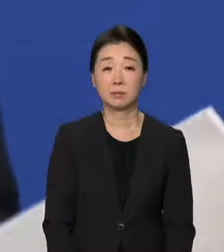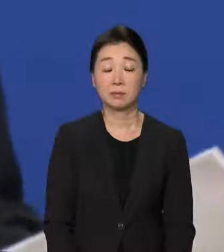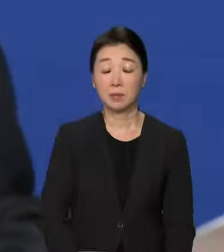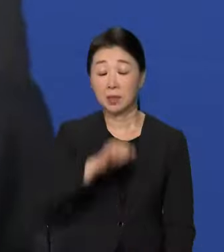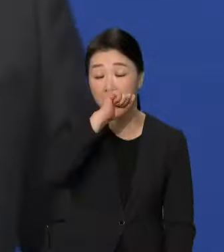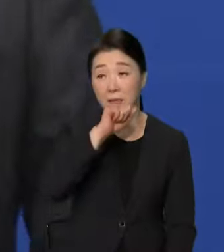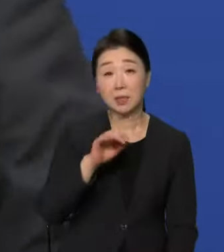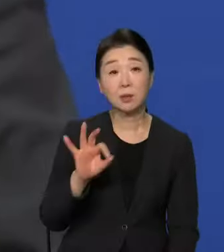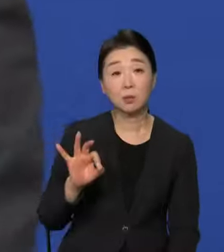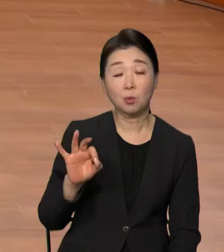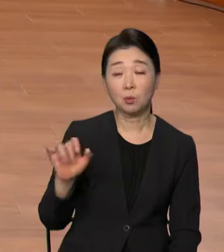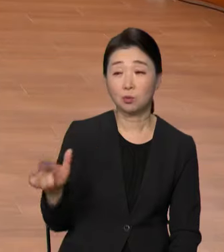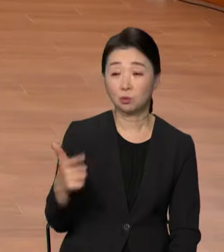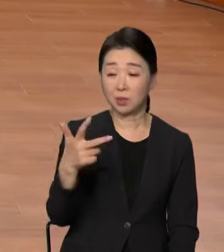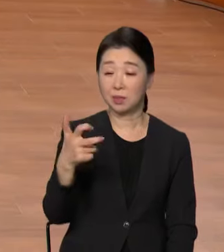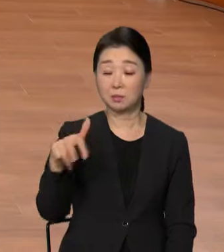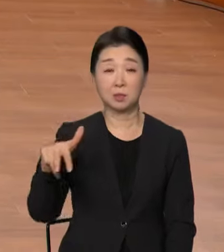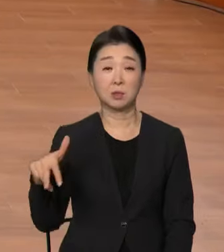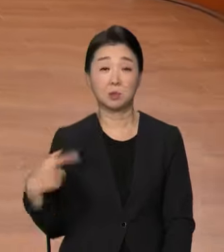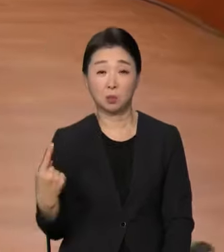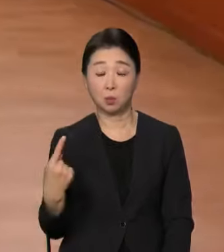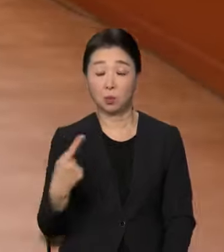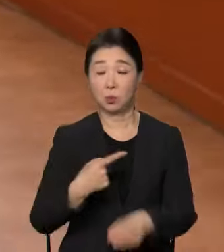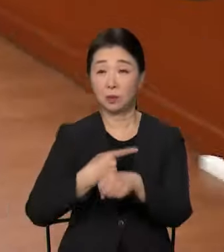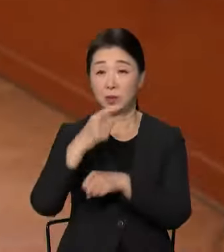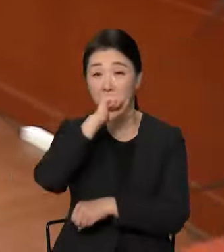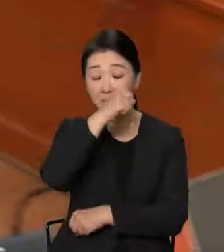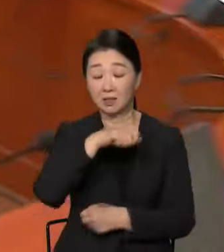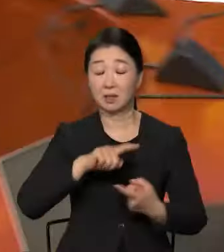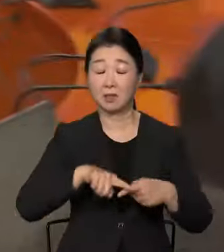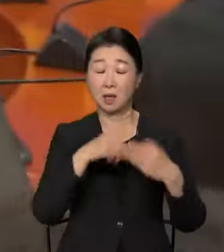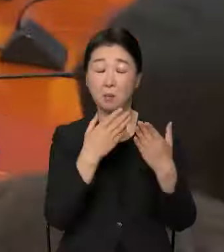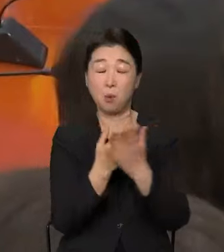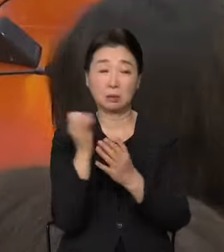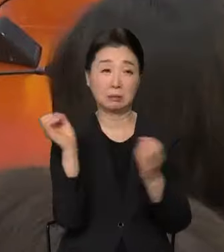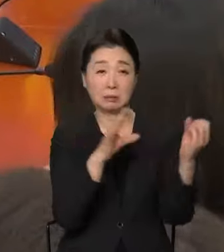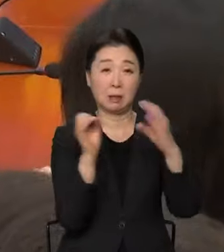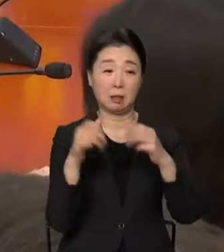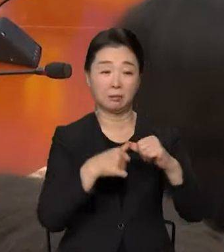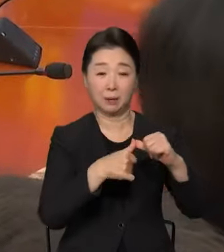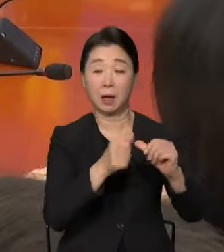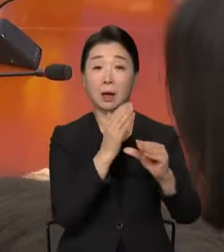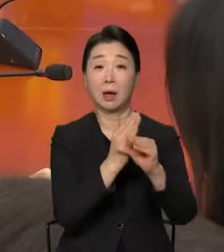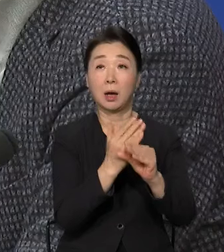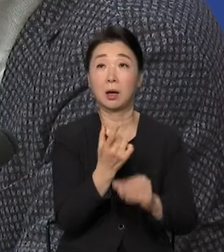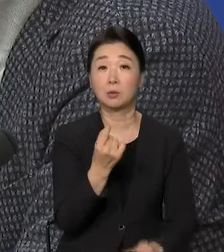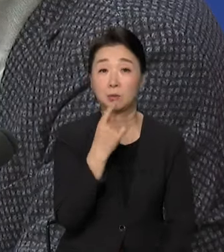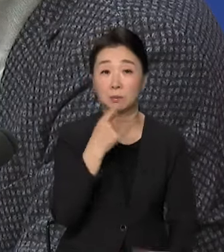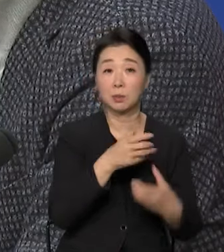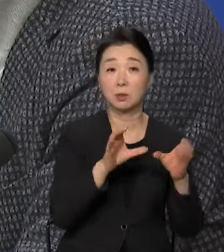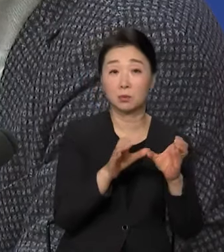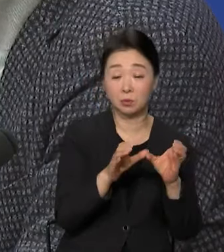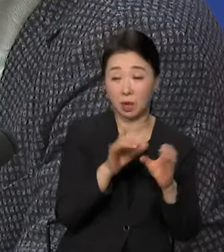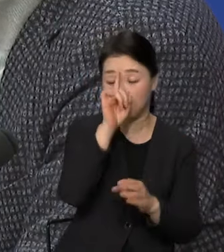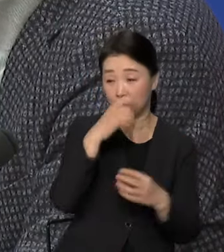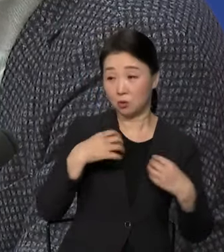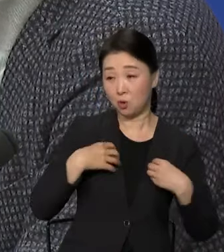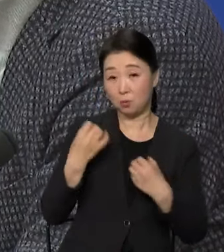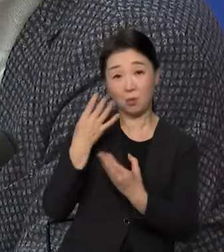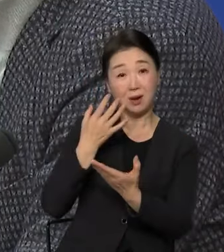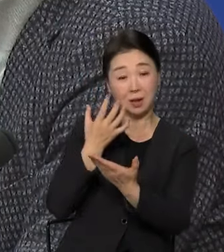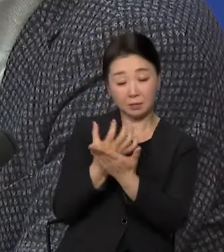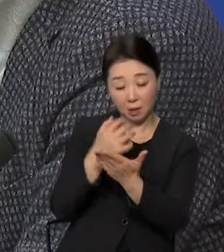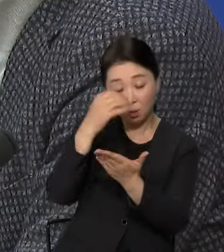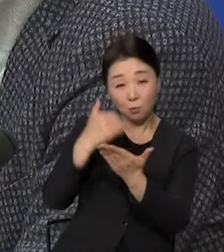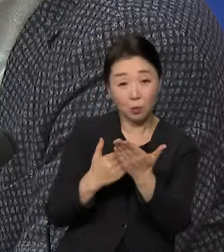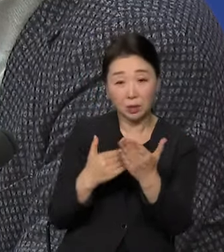677조 원 규모의 내년도 예산안 처리가 여야 간 치킨 게임으로 치닫고 있습니다. 더불어민주당은 정부 원안보다 4조